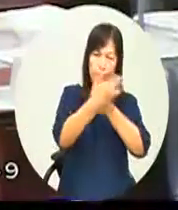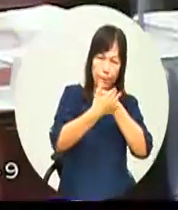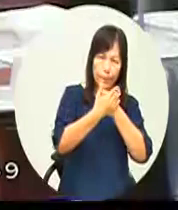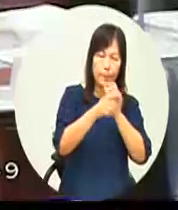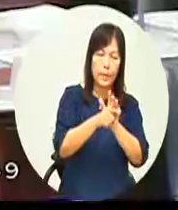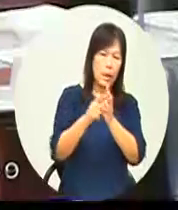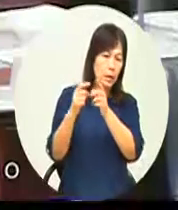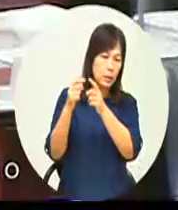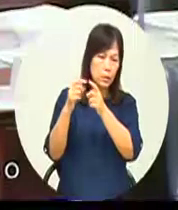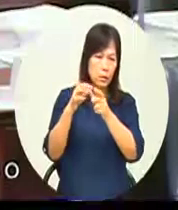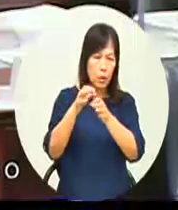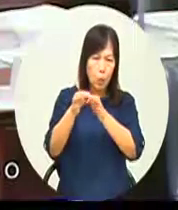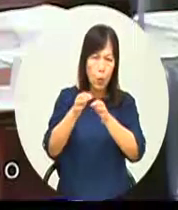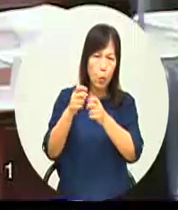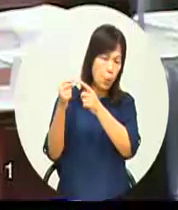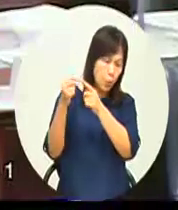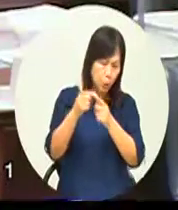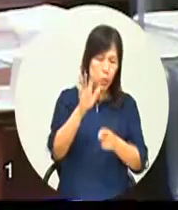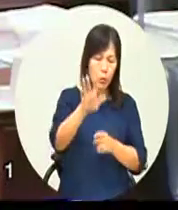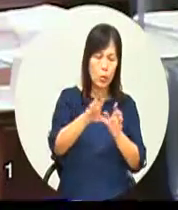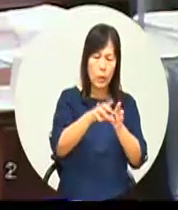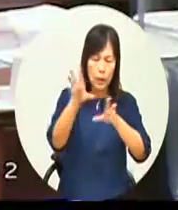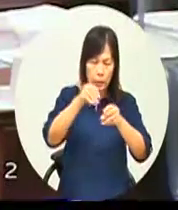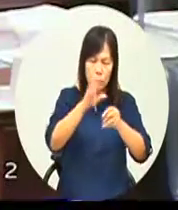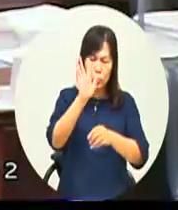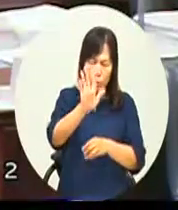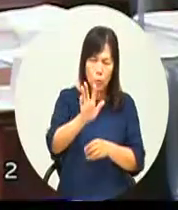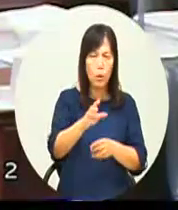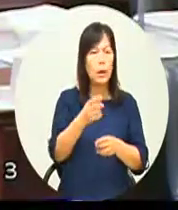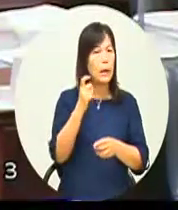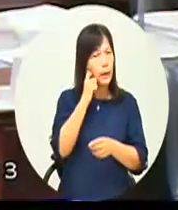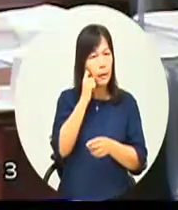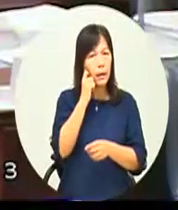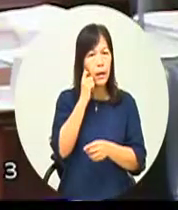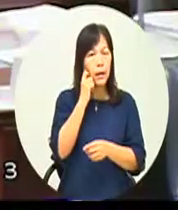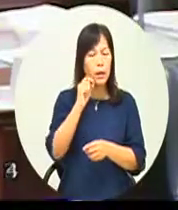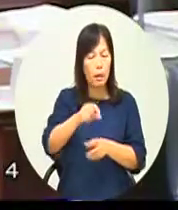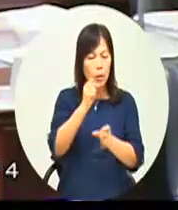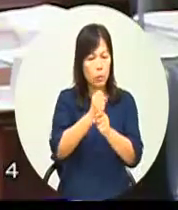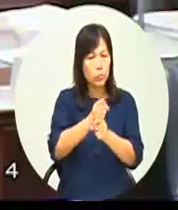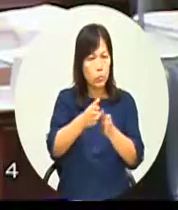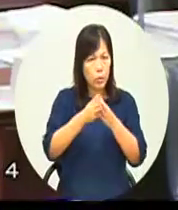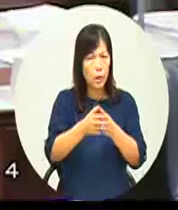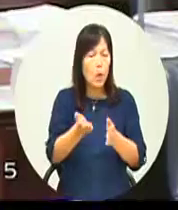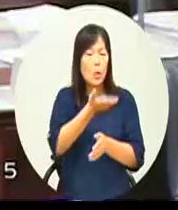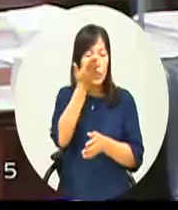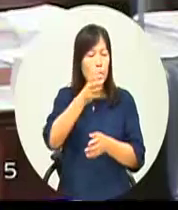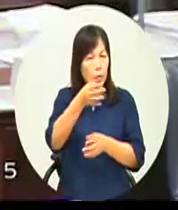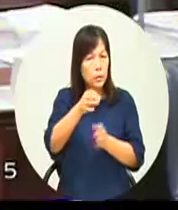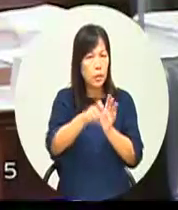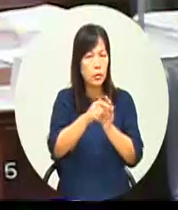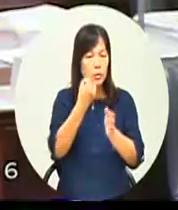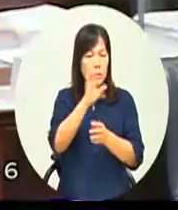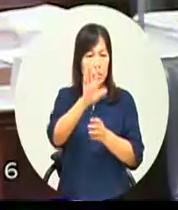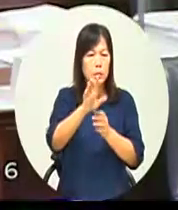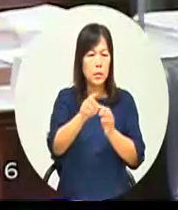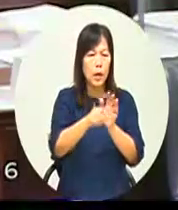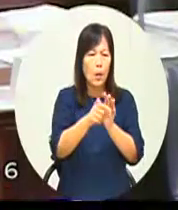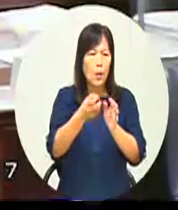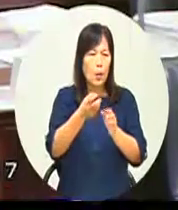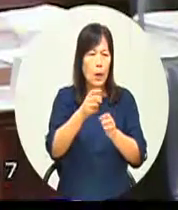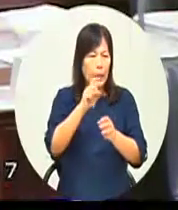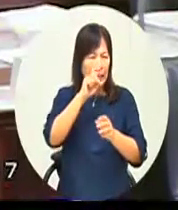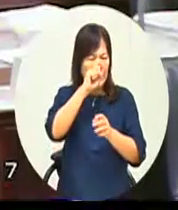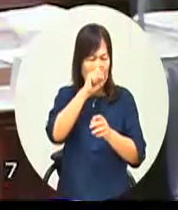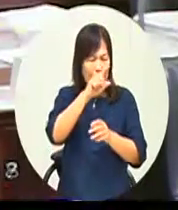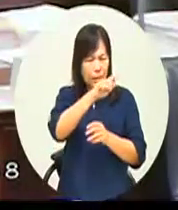营下去一个永续的一个资源。所以怎么样去做这件事情，其实观光才是永续的，没有烟囱的工业，怎么样把